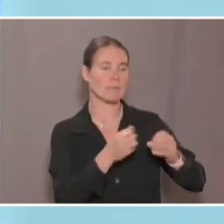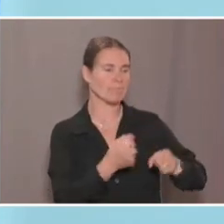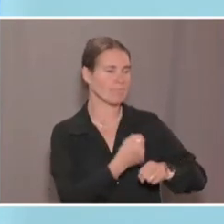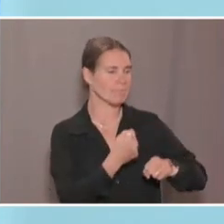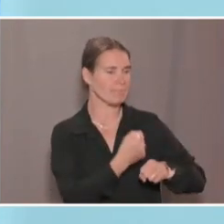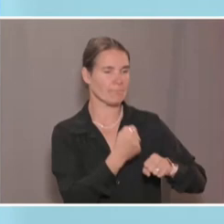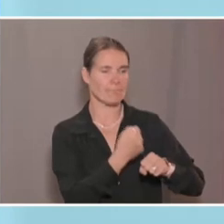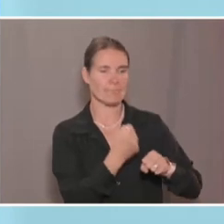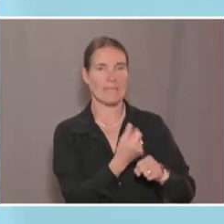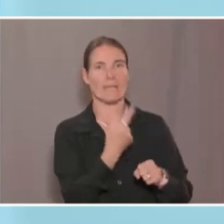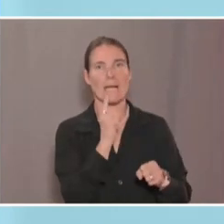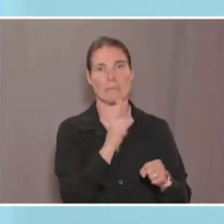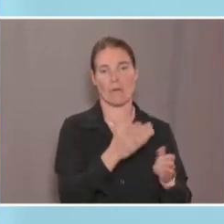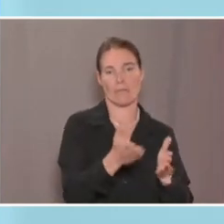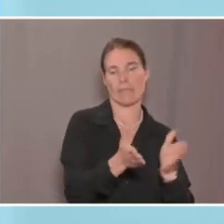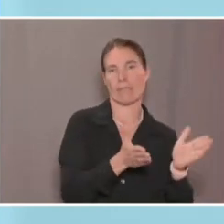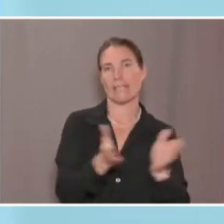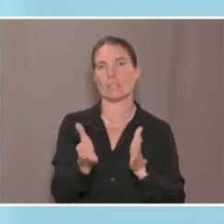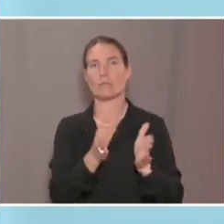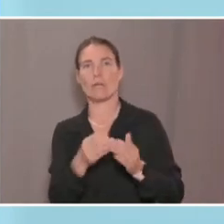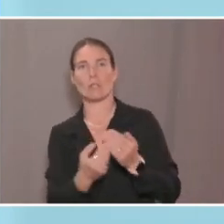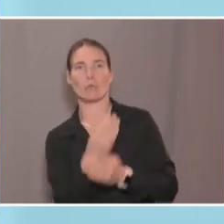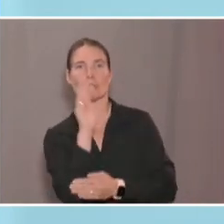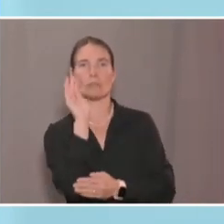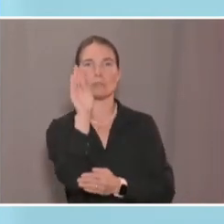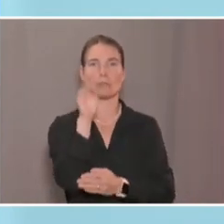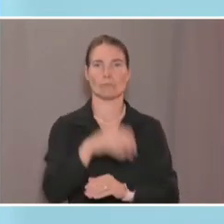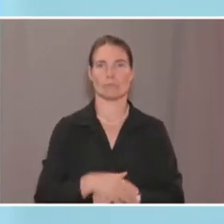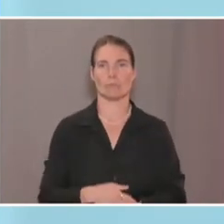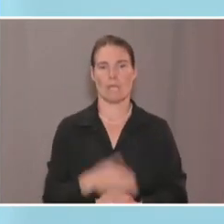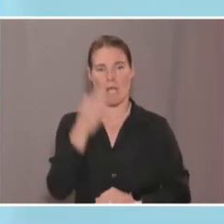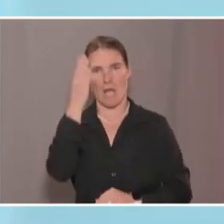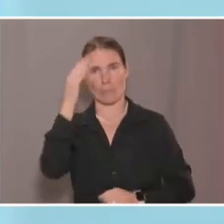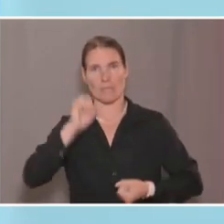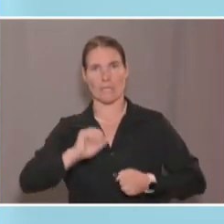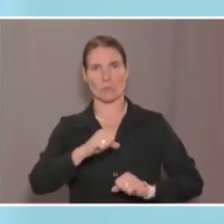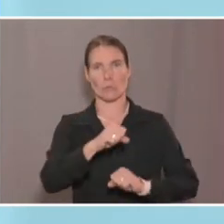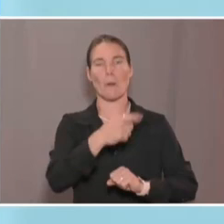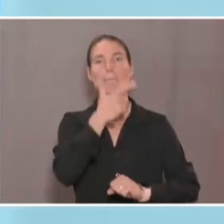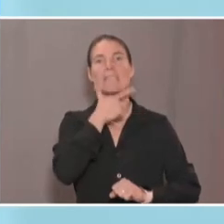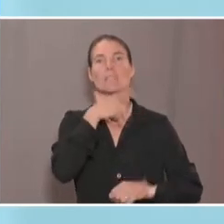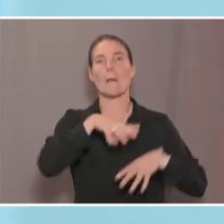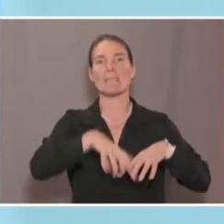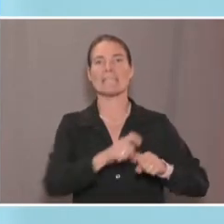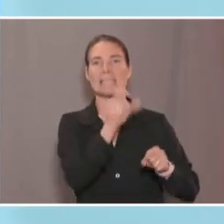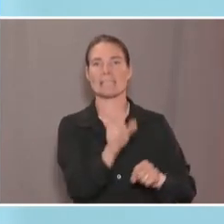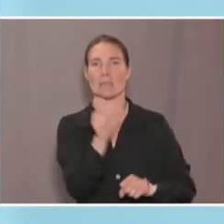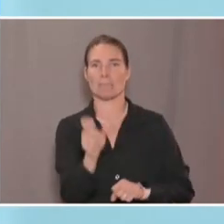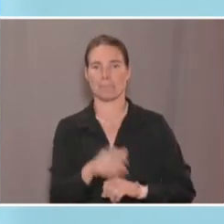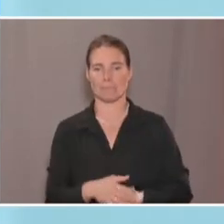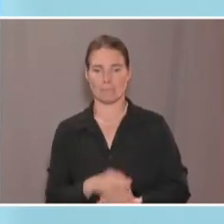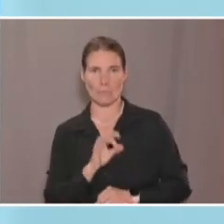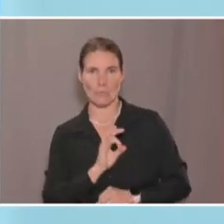es Weichenstellungen für eine neue Zukunft. Hauptakteure waren britische Besatzer. Für